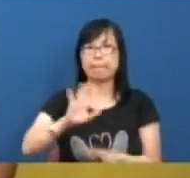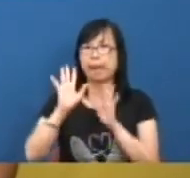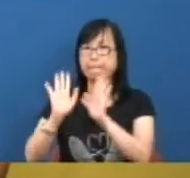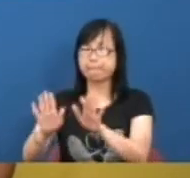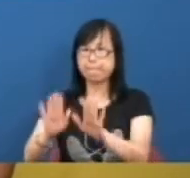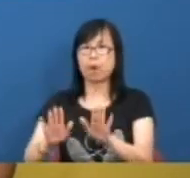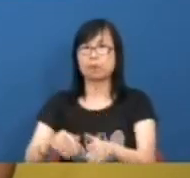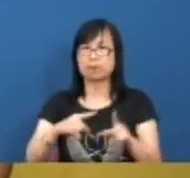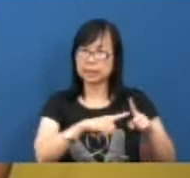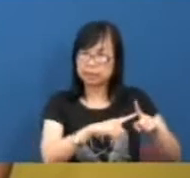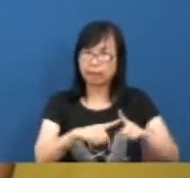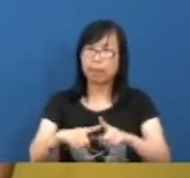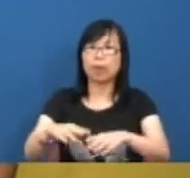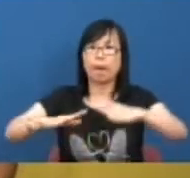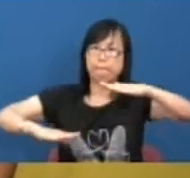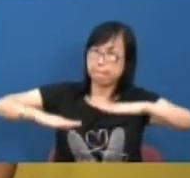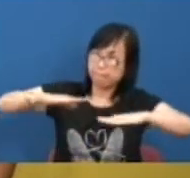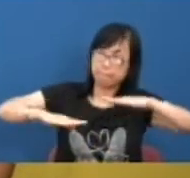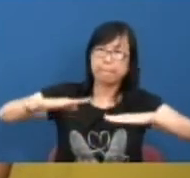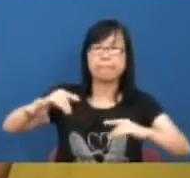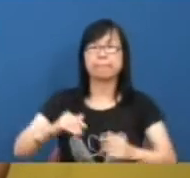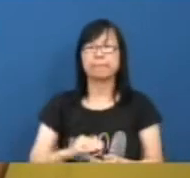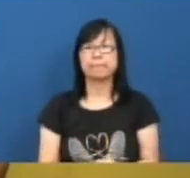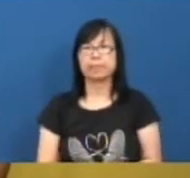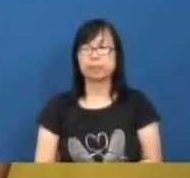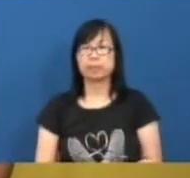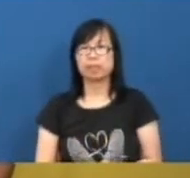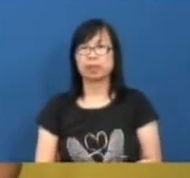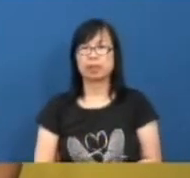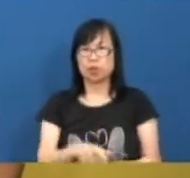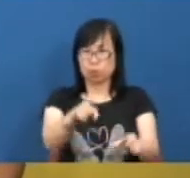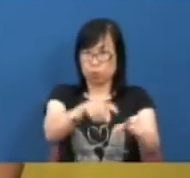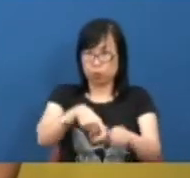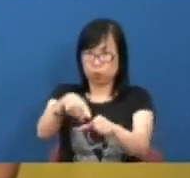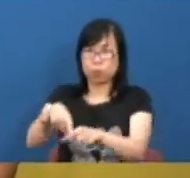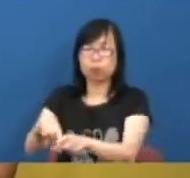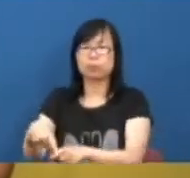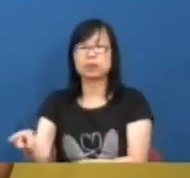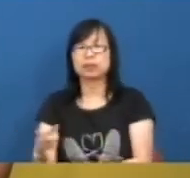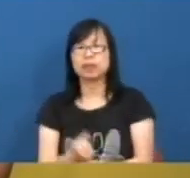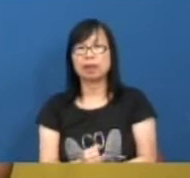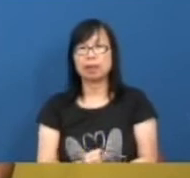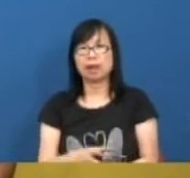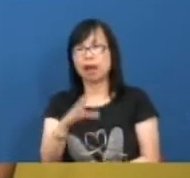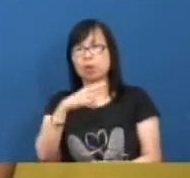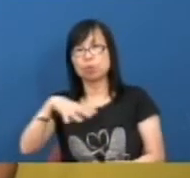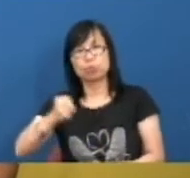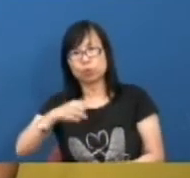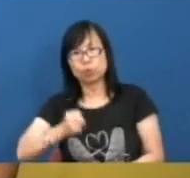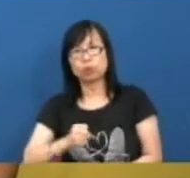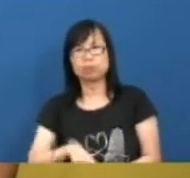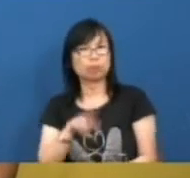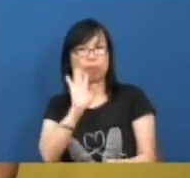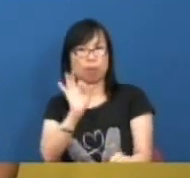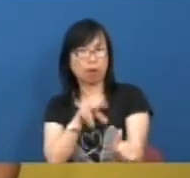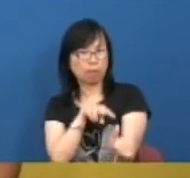去平衡翻，即係呢啲咁嘅升幅嘛。咁你賺120億，其實啲股東有咩需要要強迫